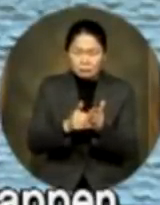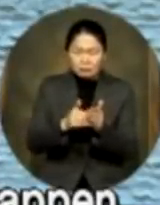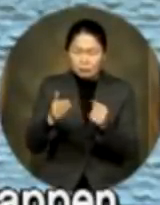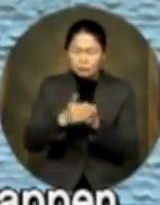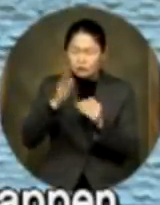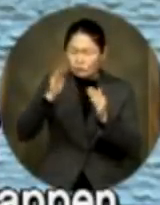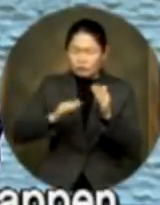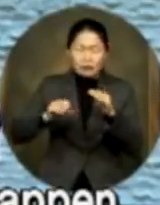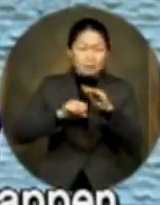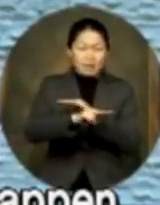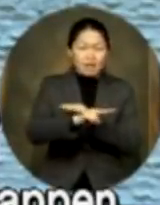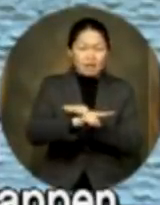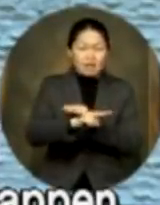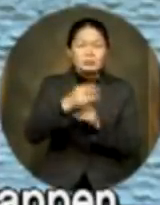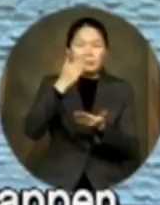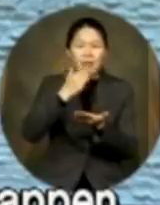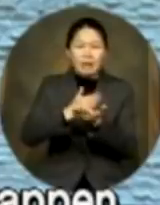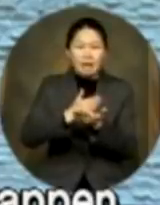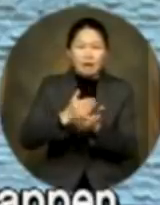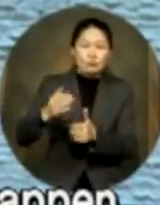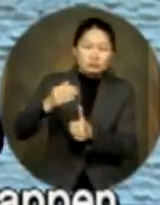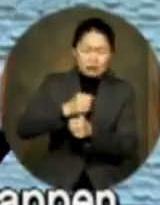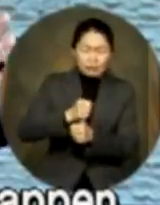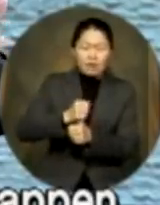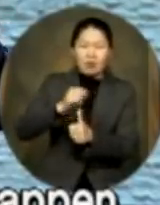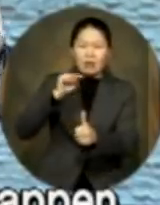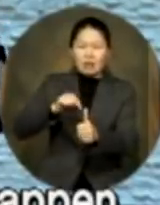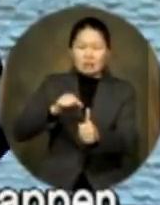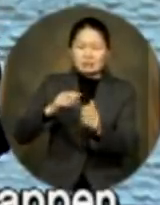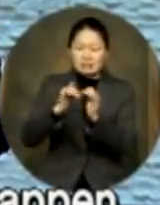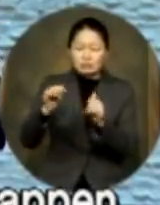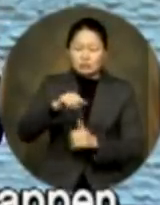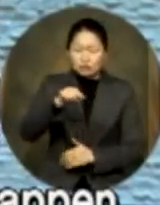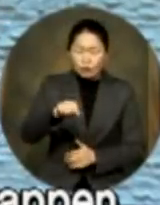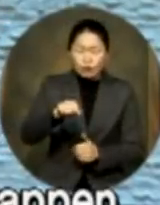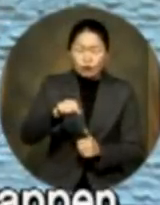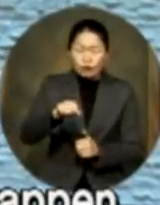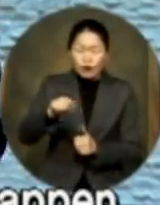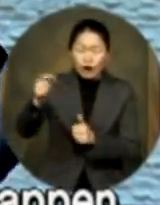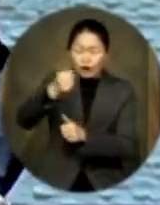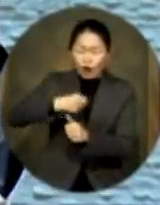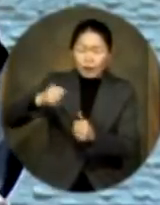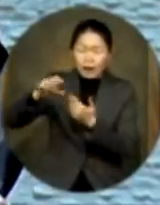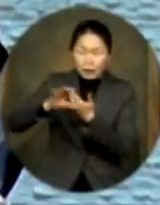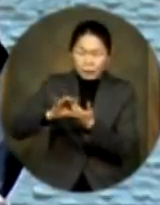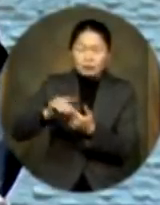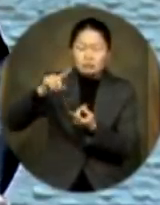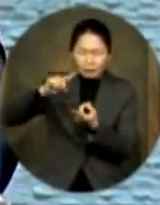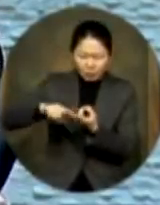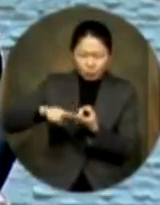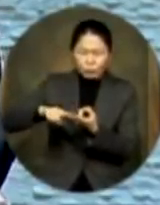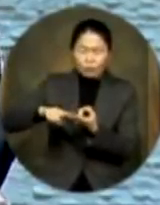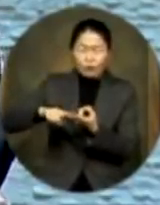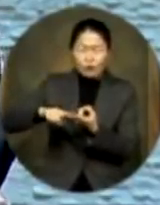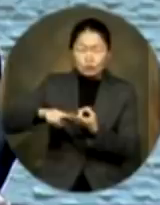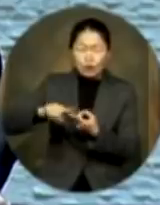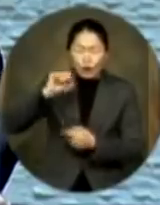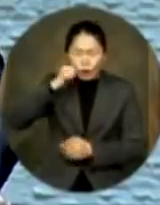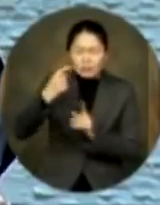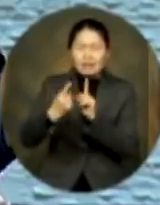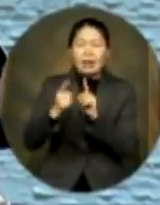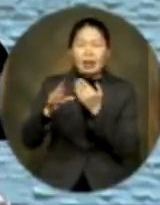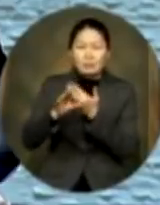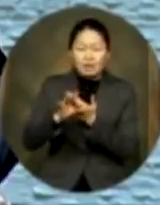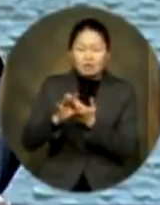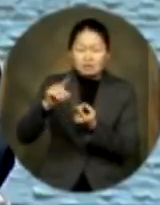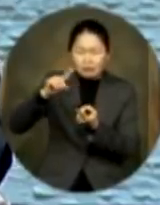마라 붙잡혀 라 너 사람들의 너를 결박 하면 그냥 무 낌을 당해 나 어려움을 당하면 그냥